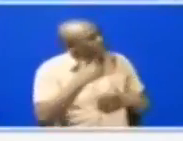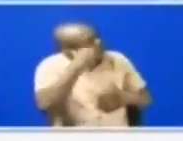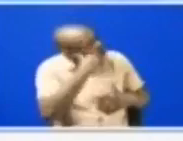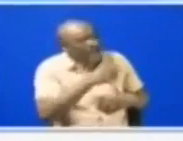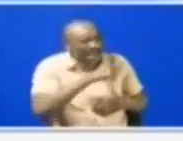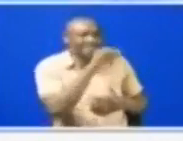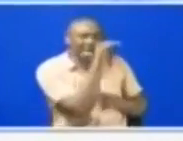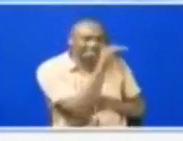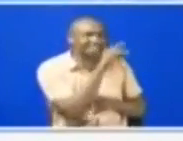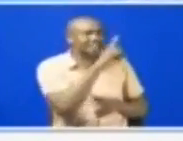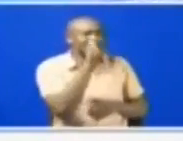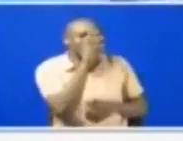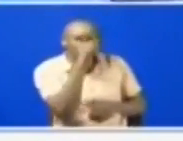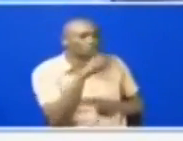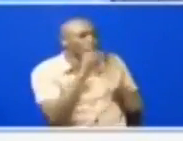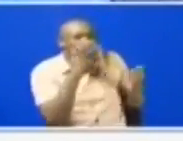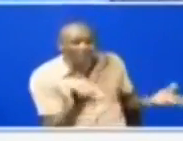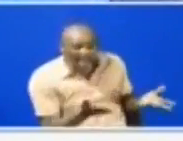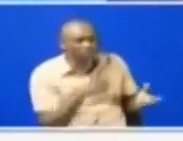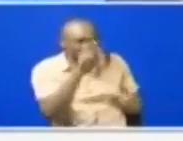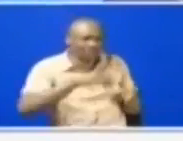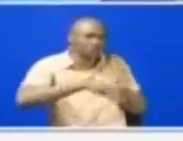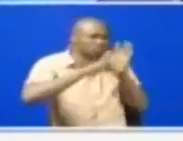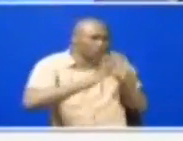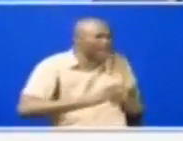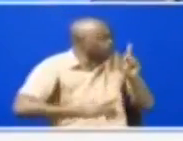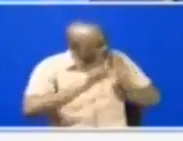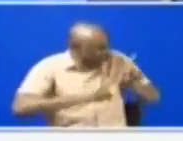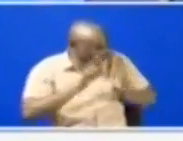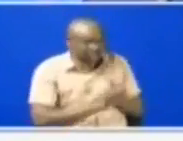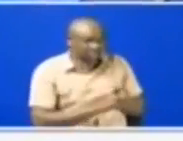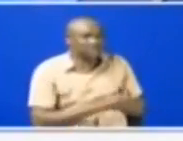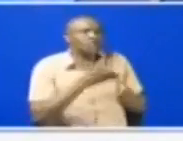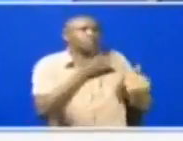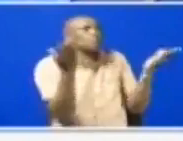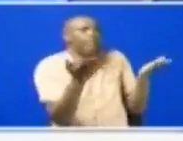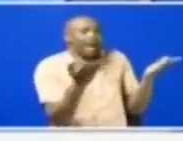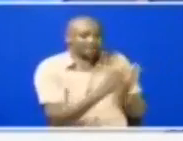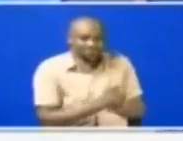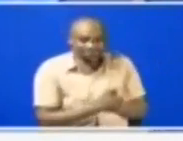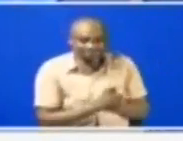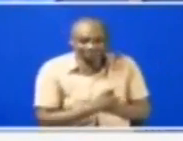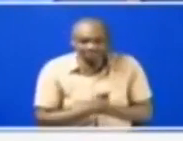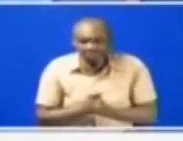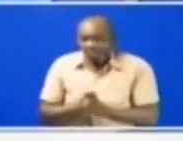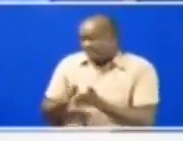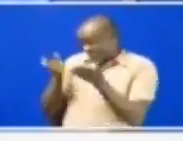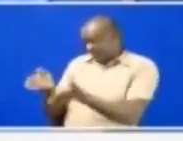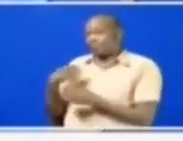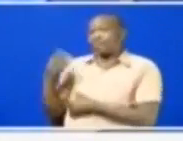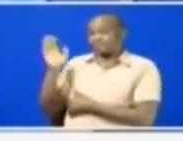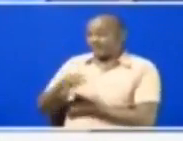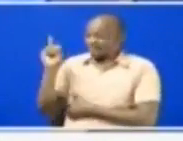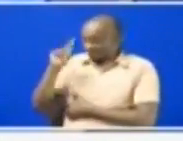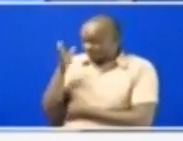simu. Ndiyo. Zablon Amanaka alienda wapi? Kwa sababu ulikuwa mchezaji matata sana. Ndiyo, nashukuru. Siku hizi uko wapi na unafanya nini? Saizi nimerudi Nairobi,